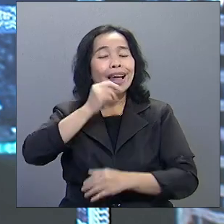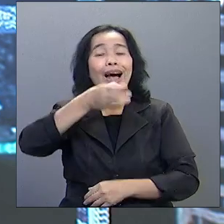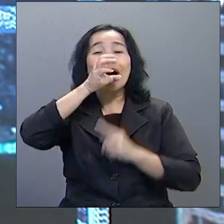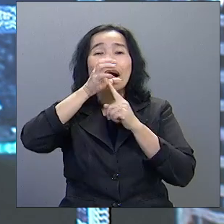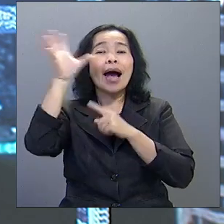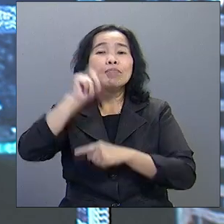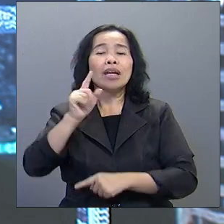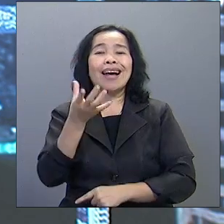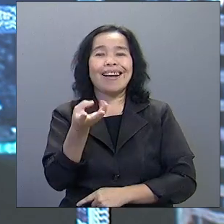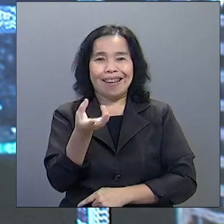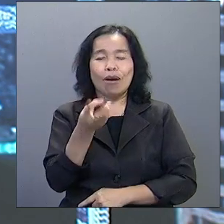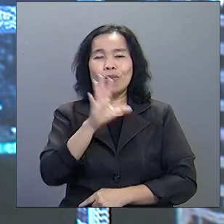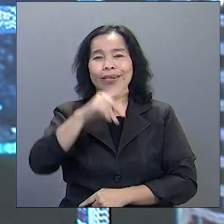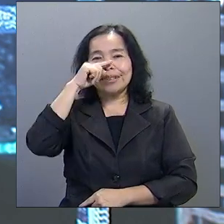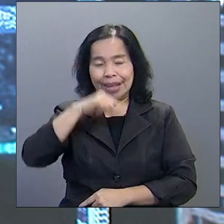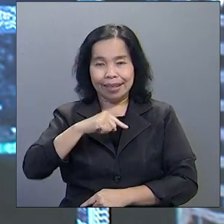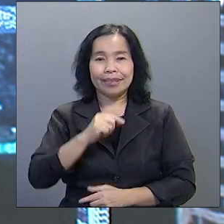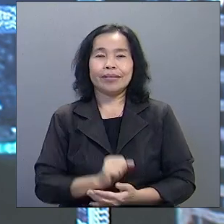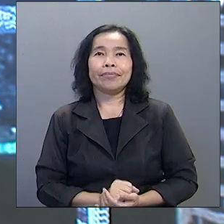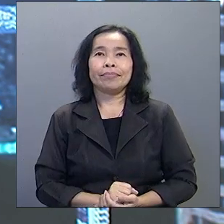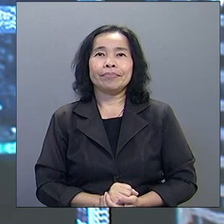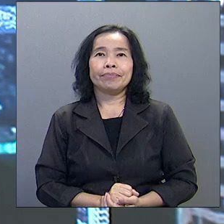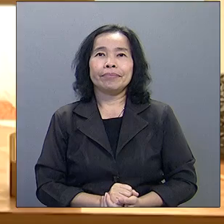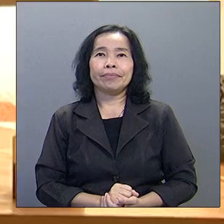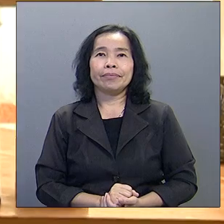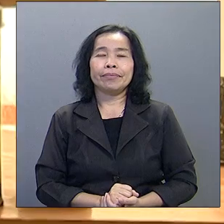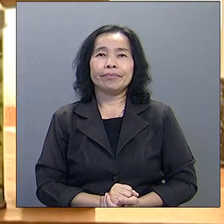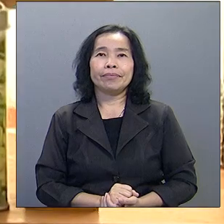ไทยใส่ใจคุณภาพเกษตรกรด้วยกันค่ะ